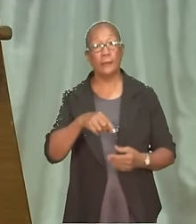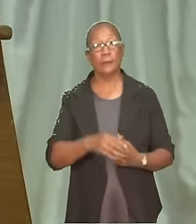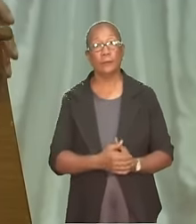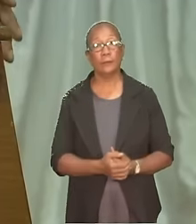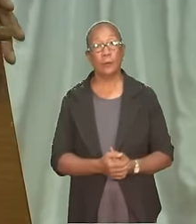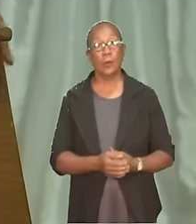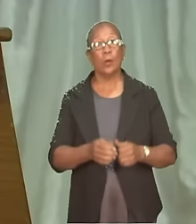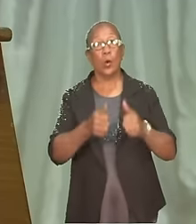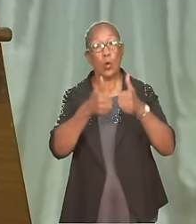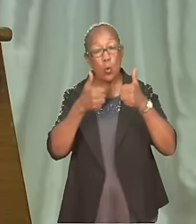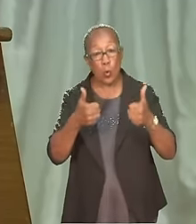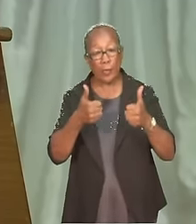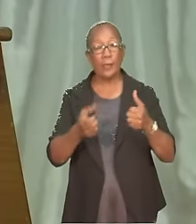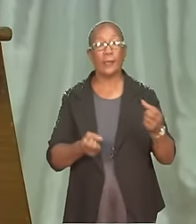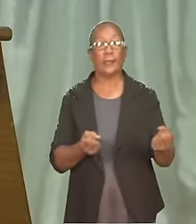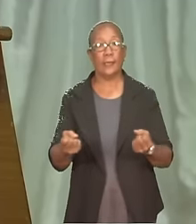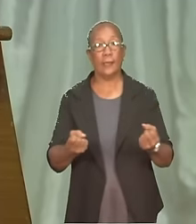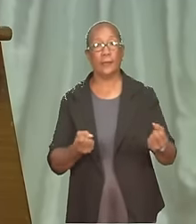een goed regering nodig.